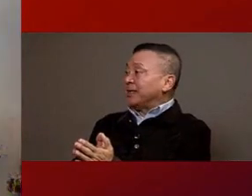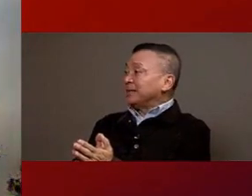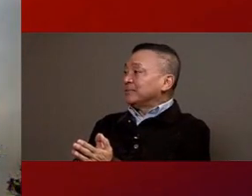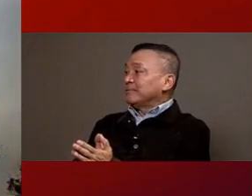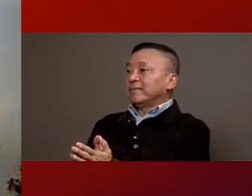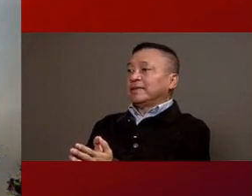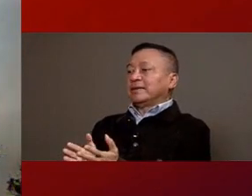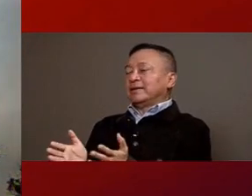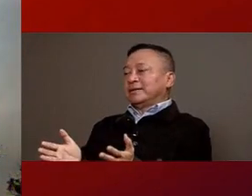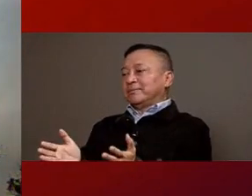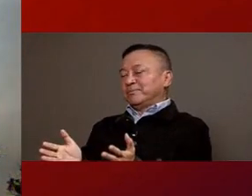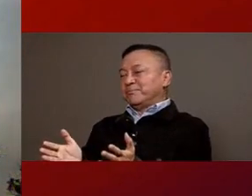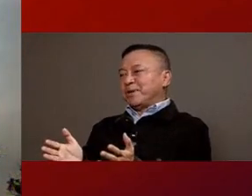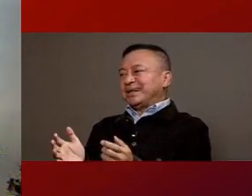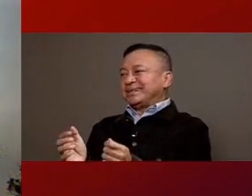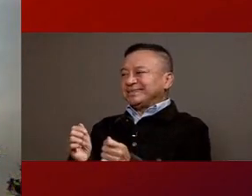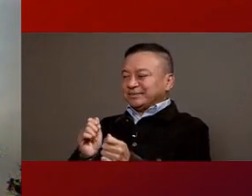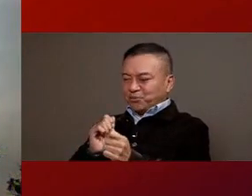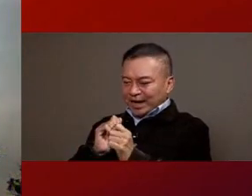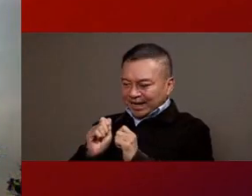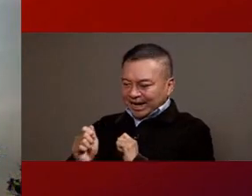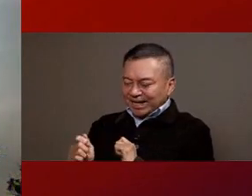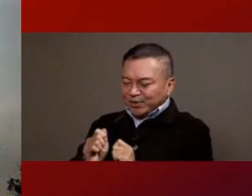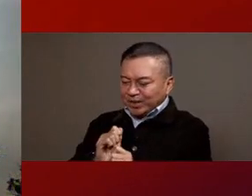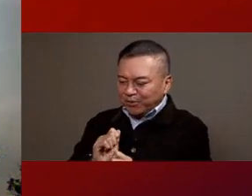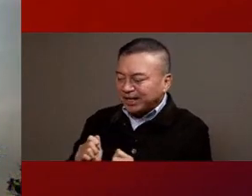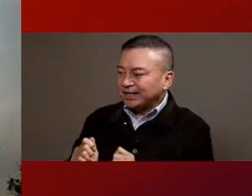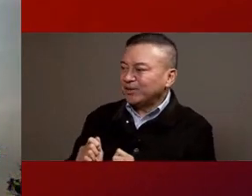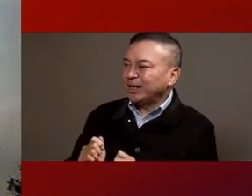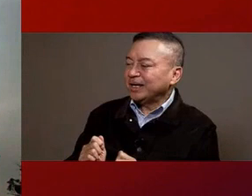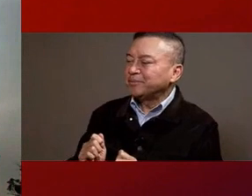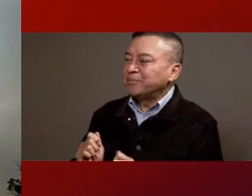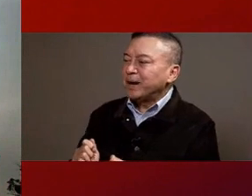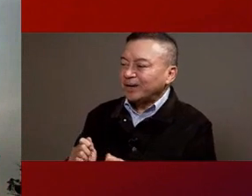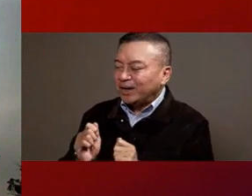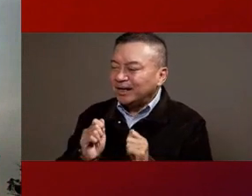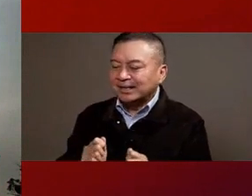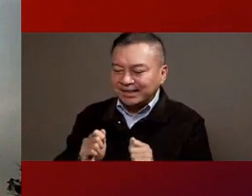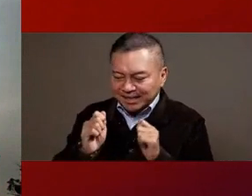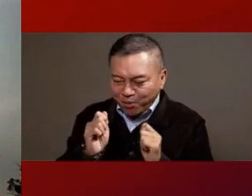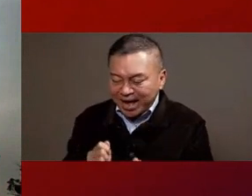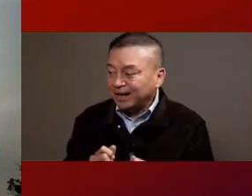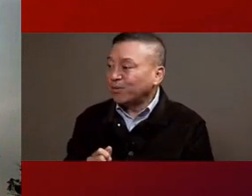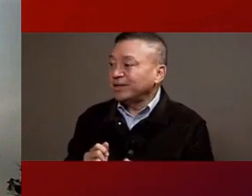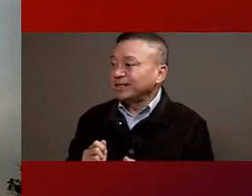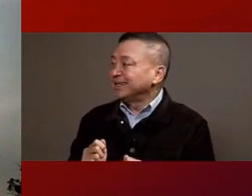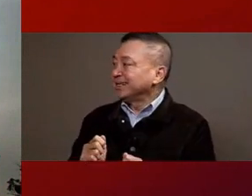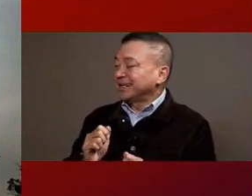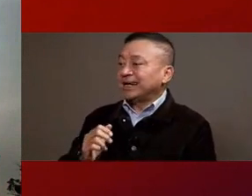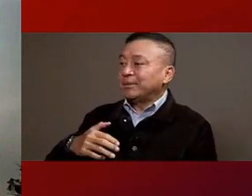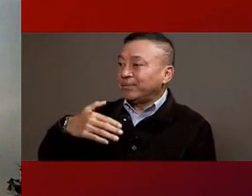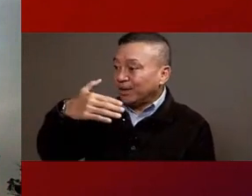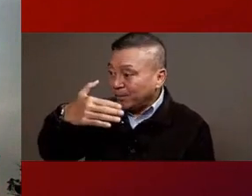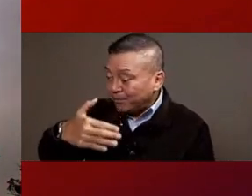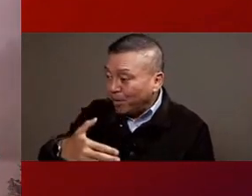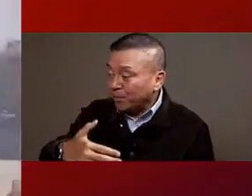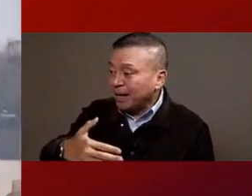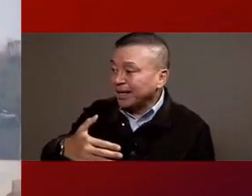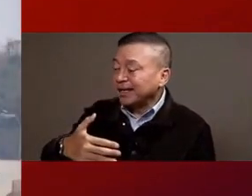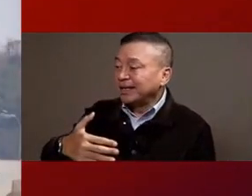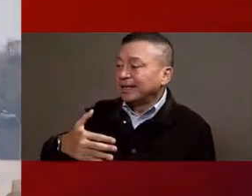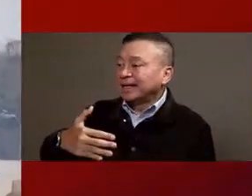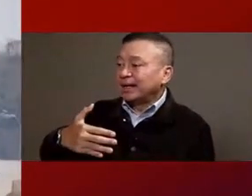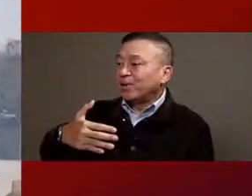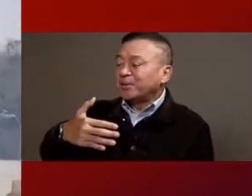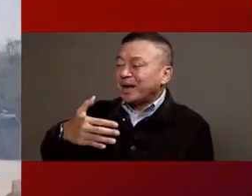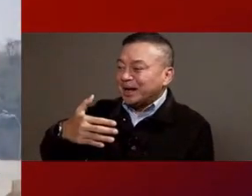ทำอะไรมันเวลาใครอยู่ในวิกฤตตรงนี้มันก็เลือกที่จะวางอาวุธนะครับแล้วก็ปลอดภั